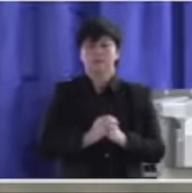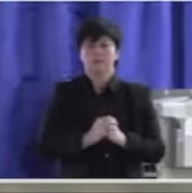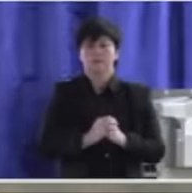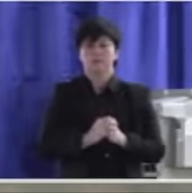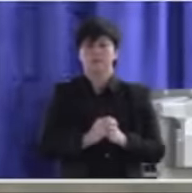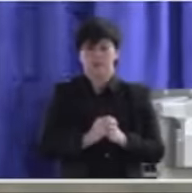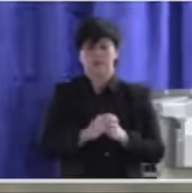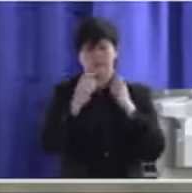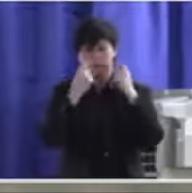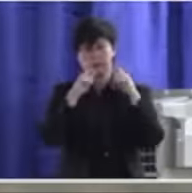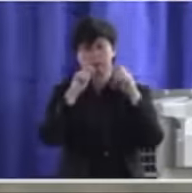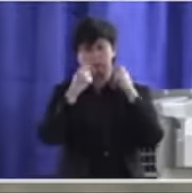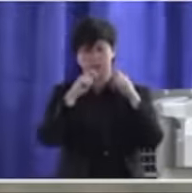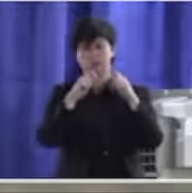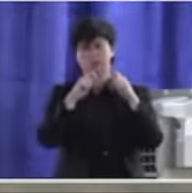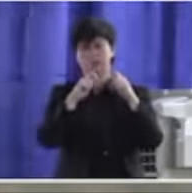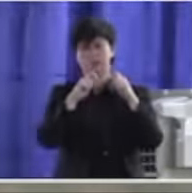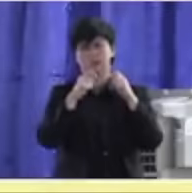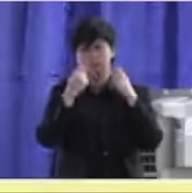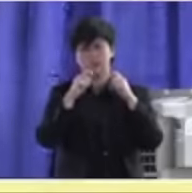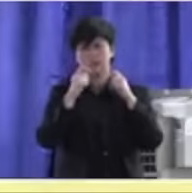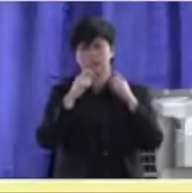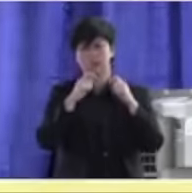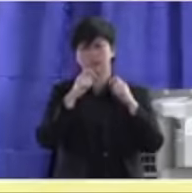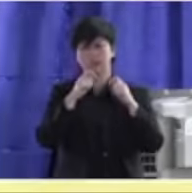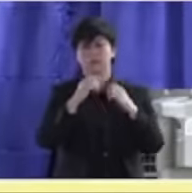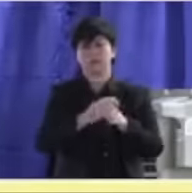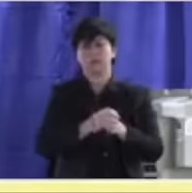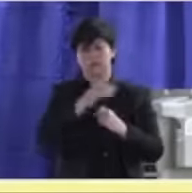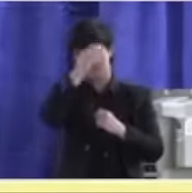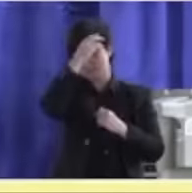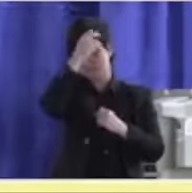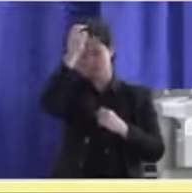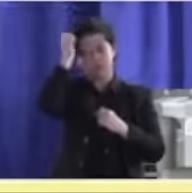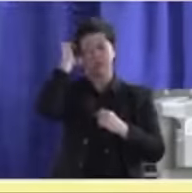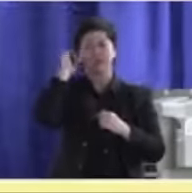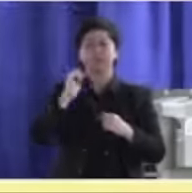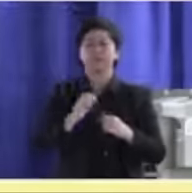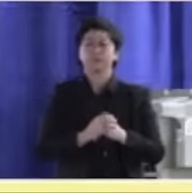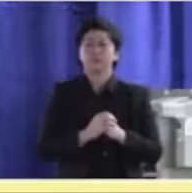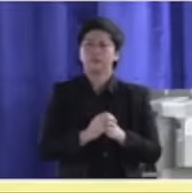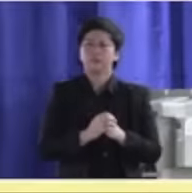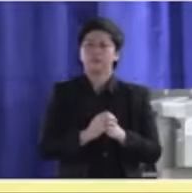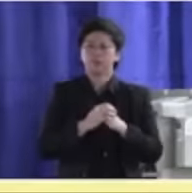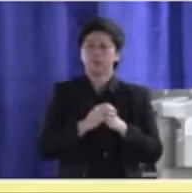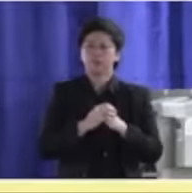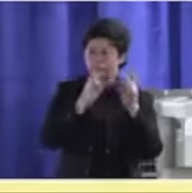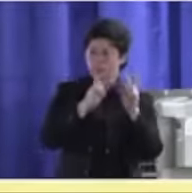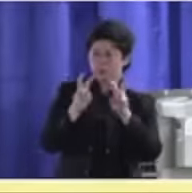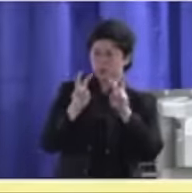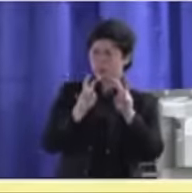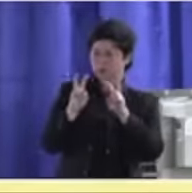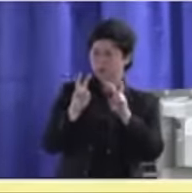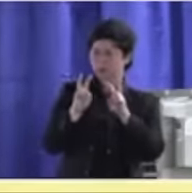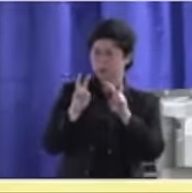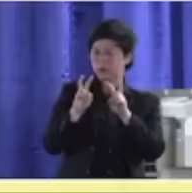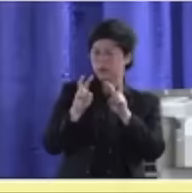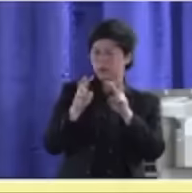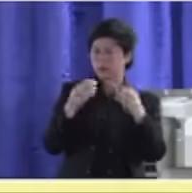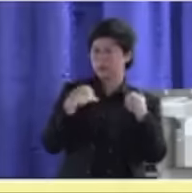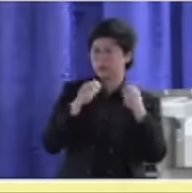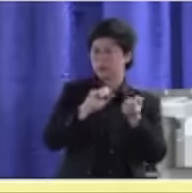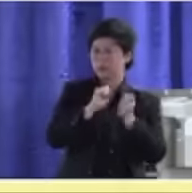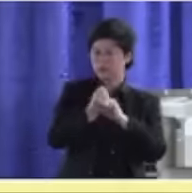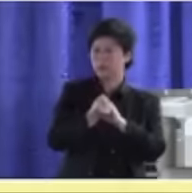subukan lang natin, tingnan natin kung meron tayong makikita na pagbabago after we